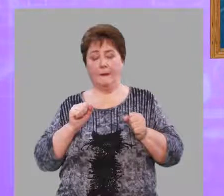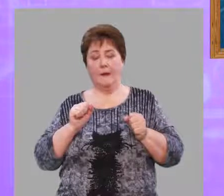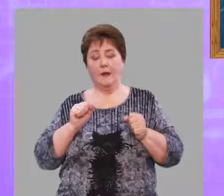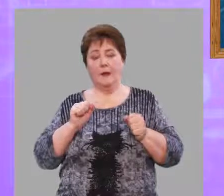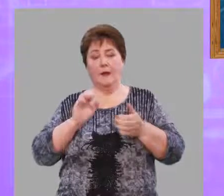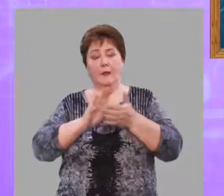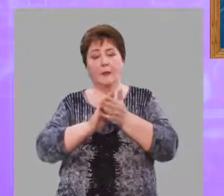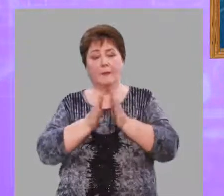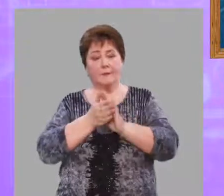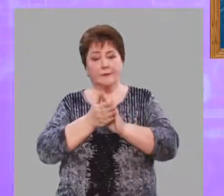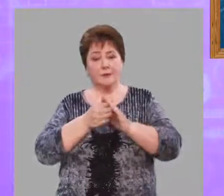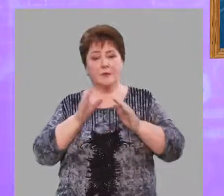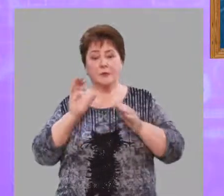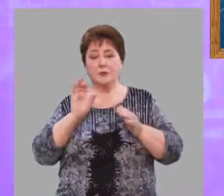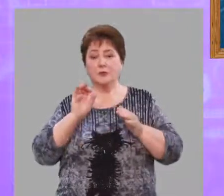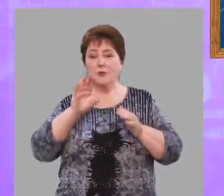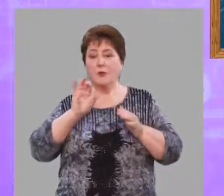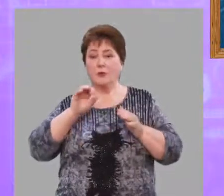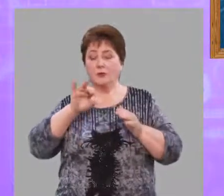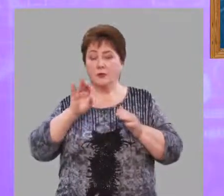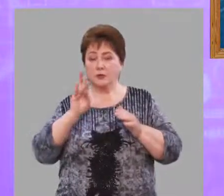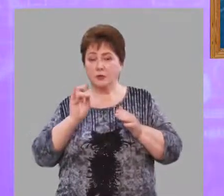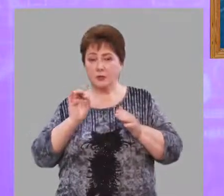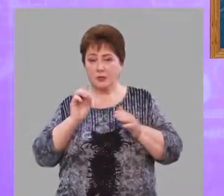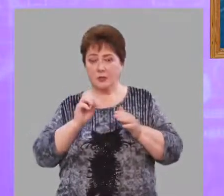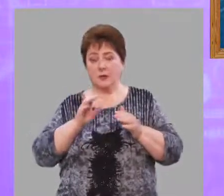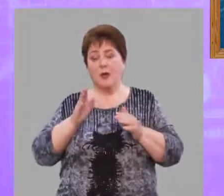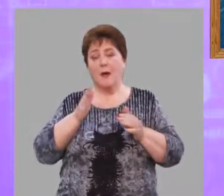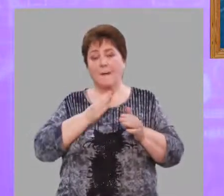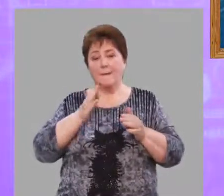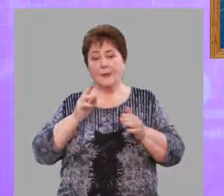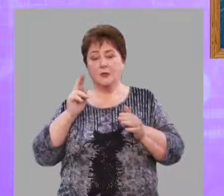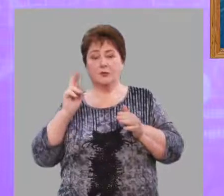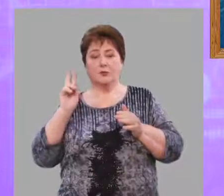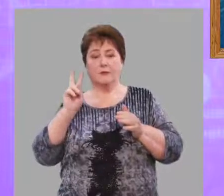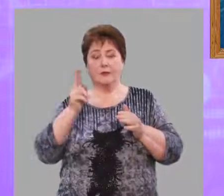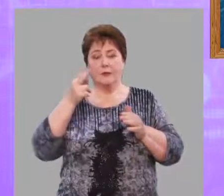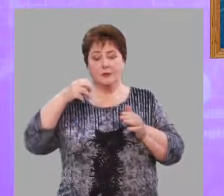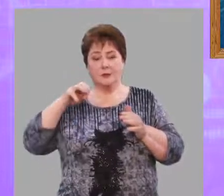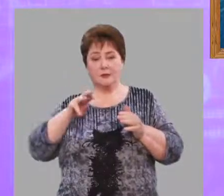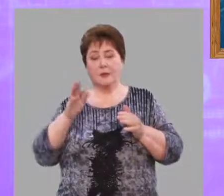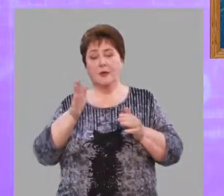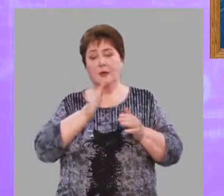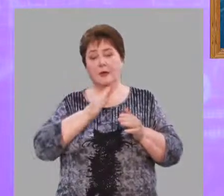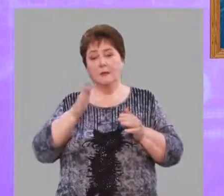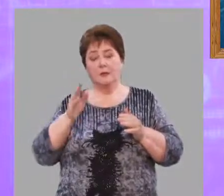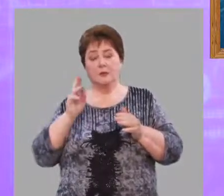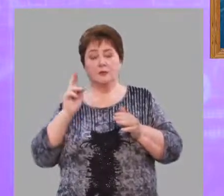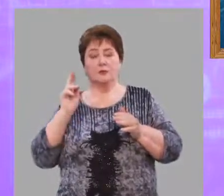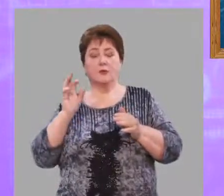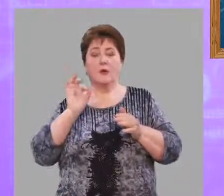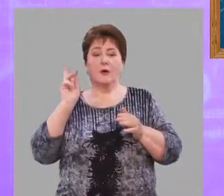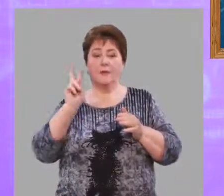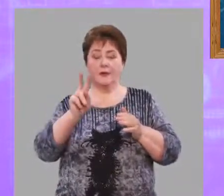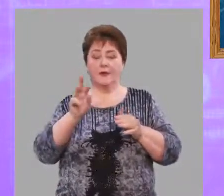Установим соотношение между квадратным дециметром и квадратным метром.